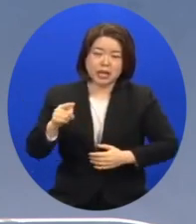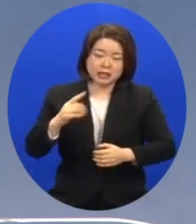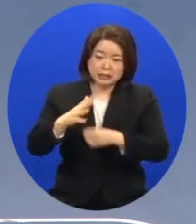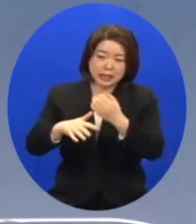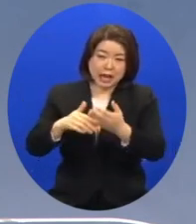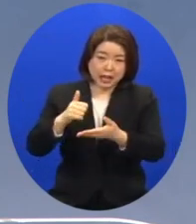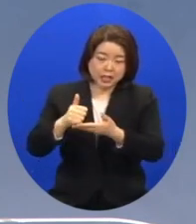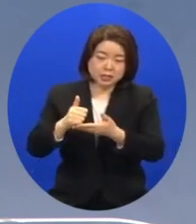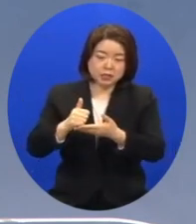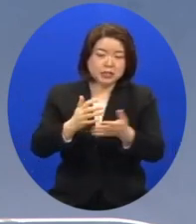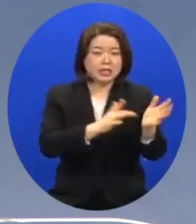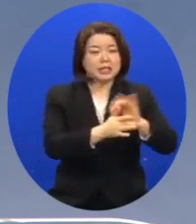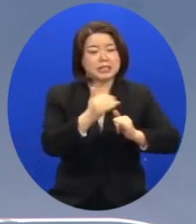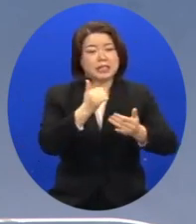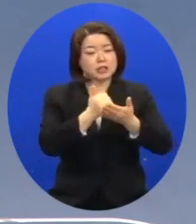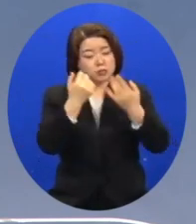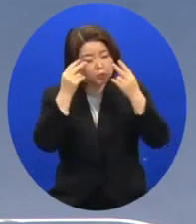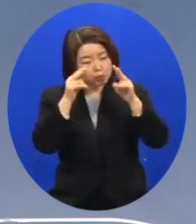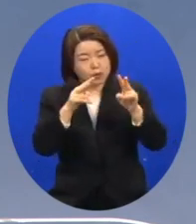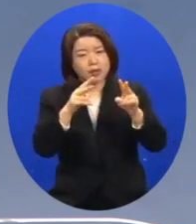바라보게 하고 있어요